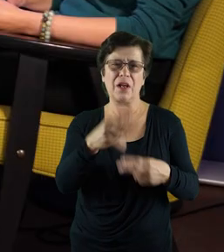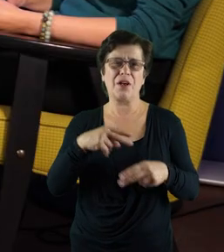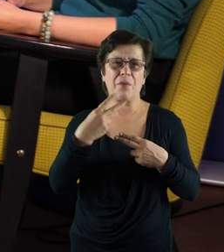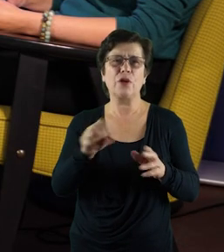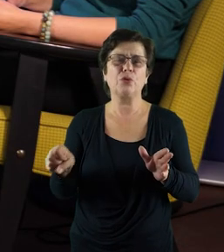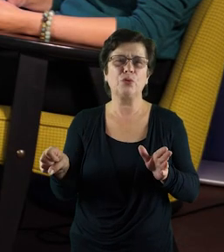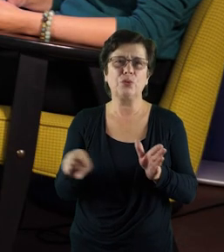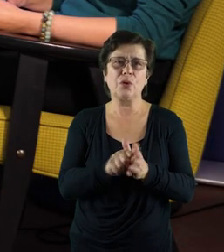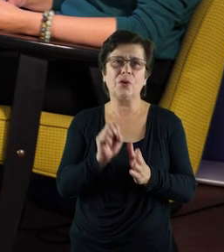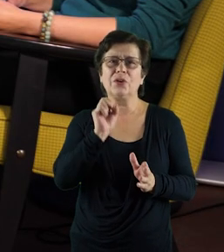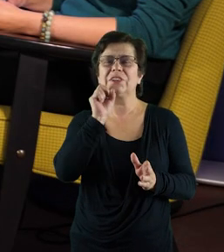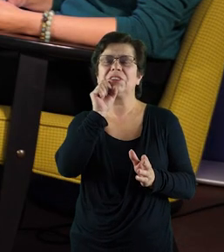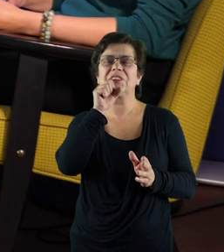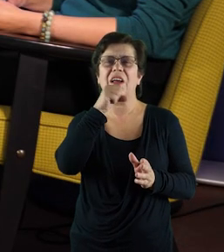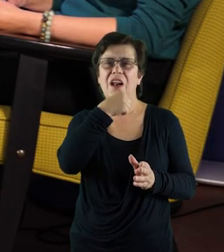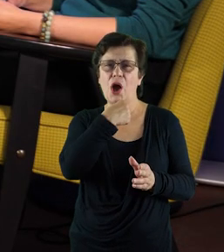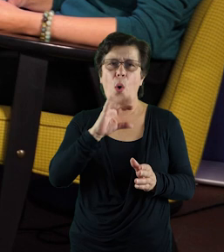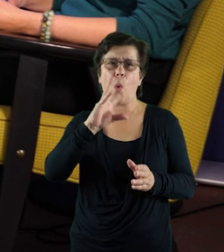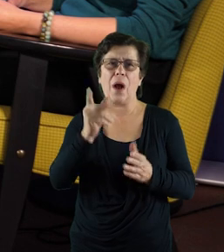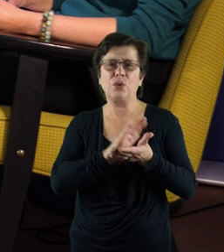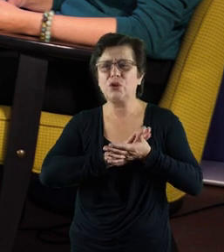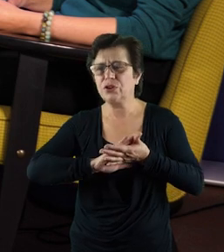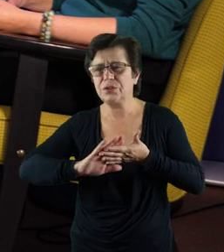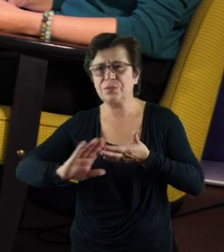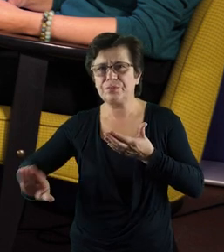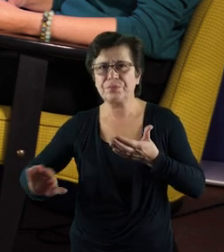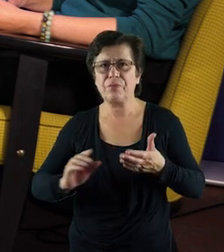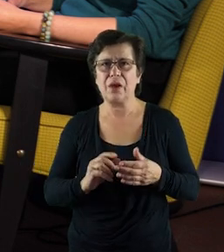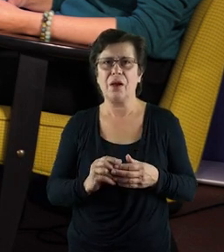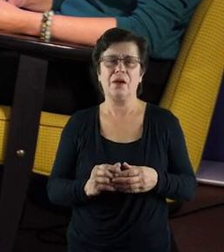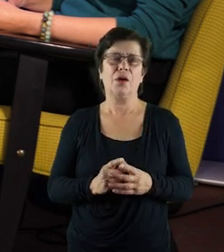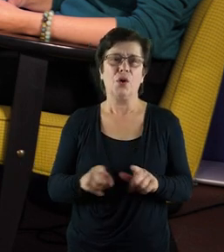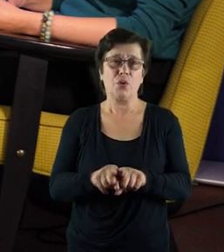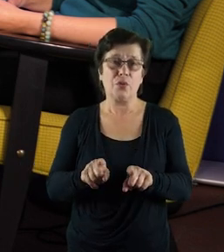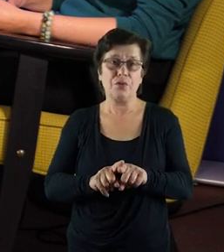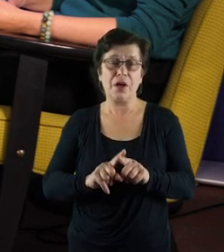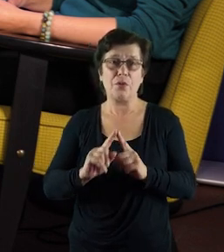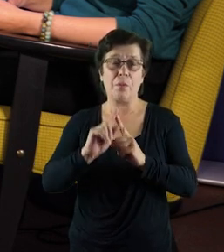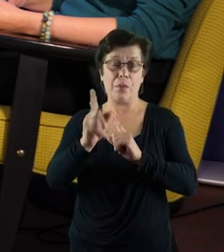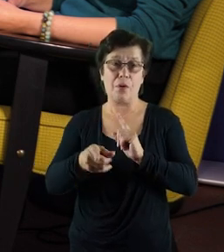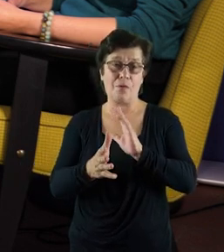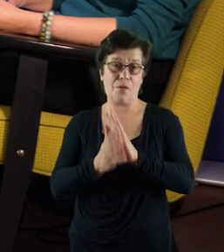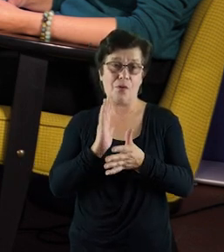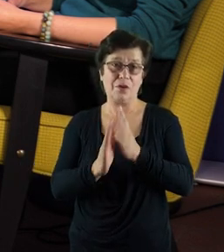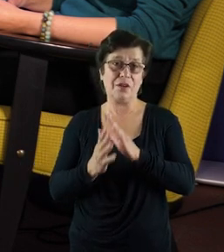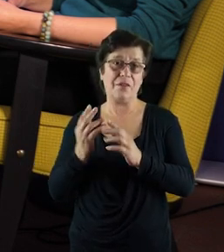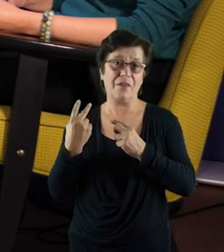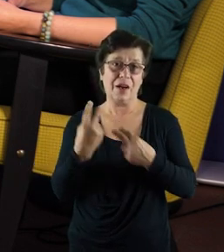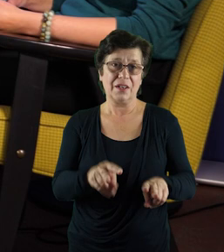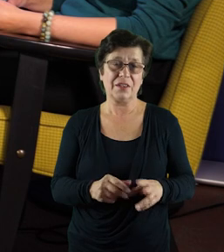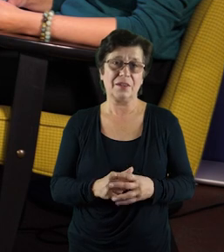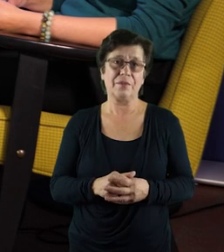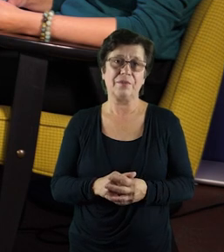do tego, co było. Nawet po wojnie, tu pewnie dotkniemy później tego sporu z Różewiczem, natomiast po wojnie ten ład